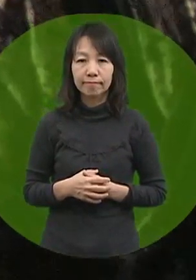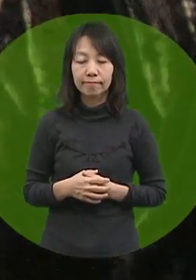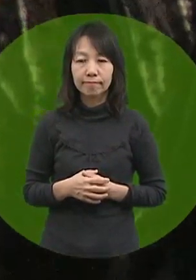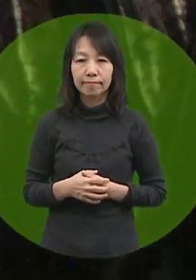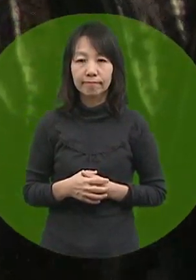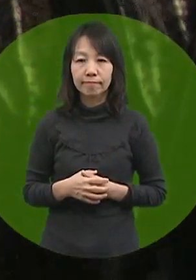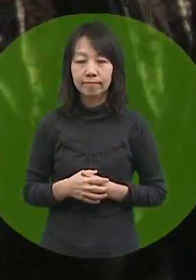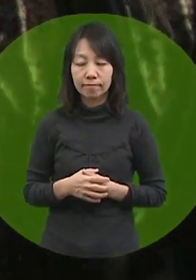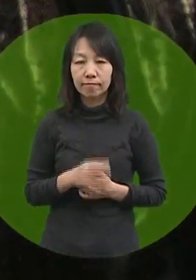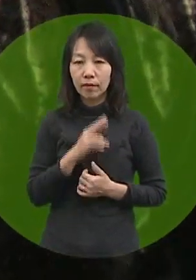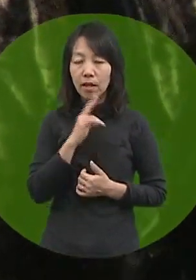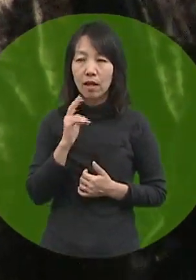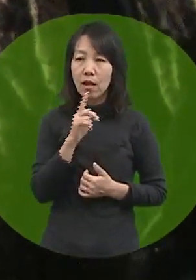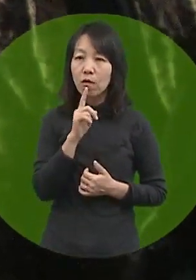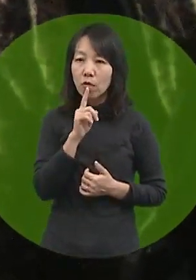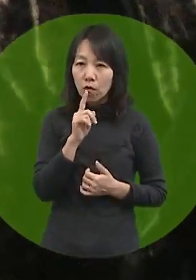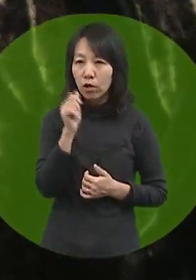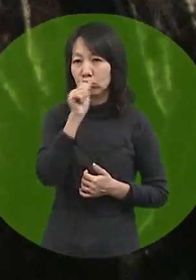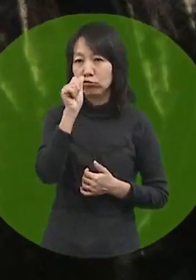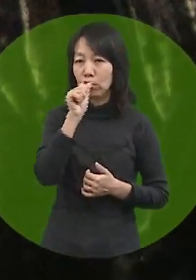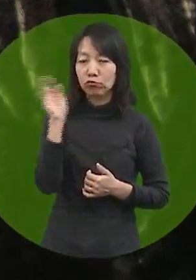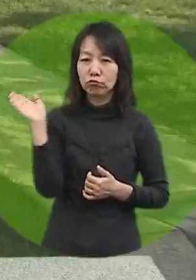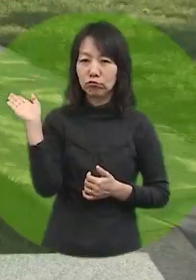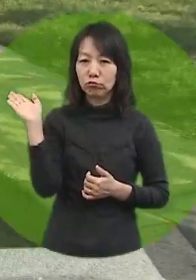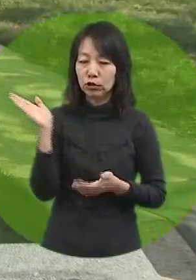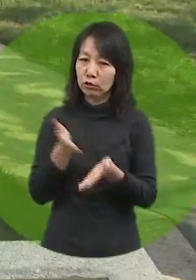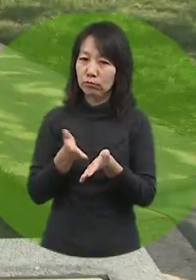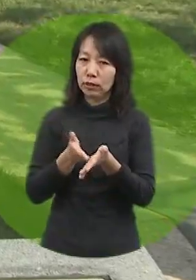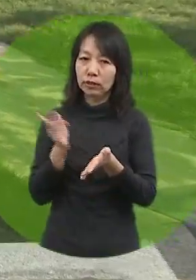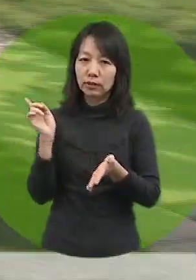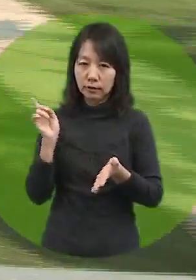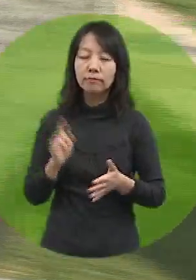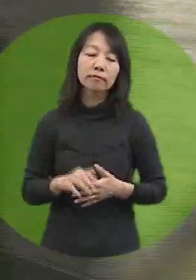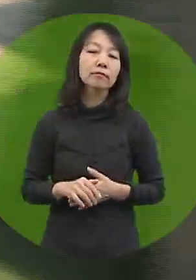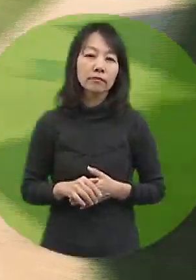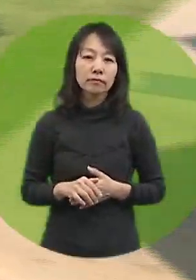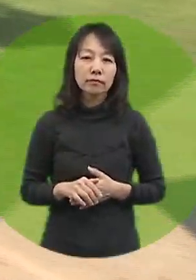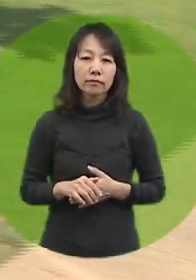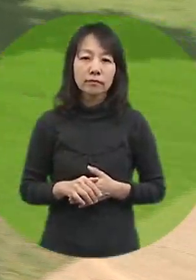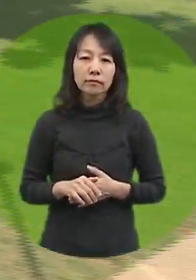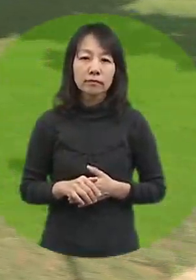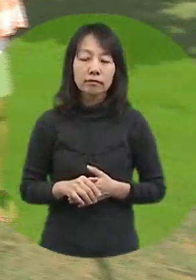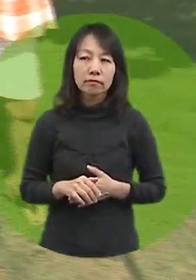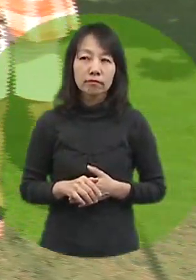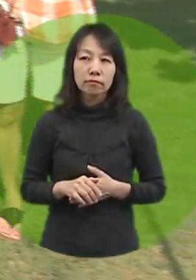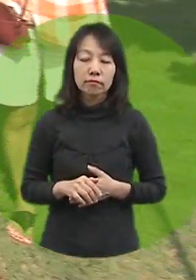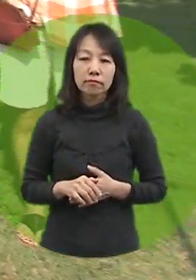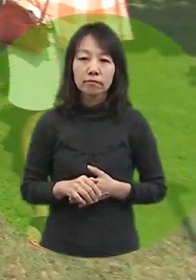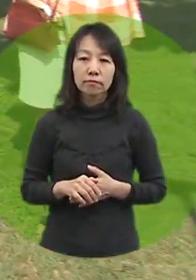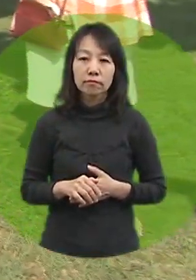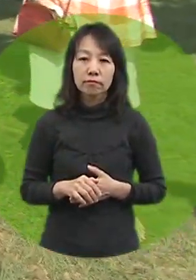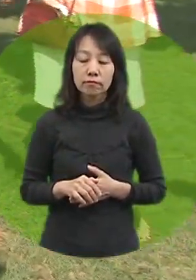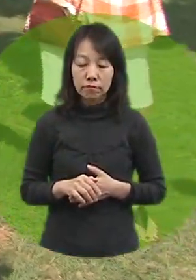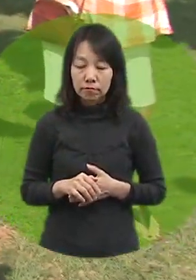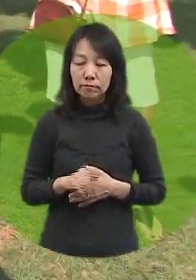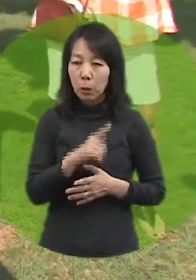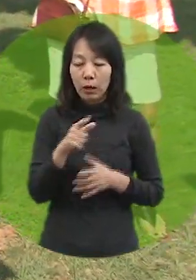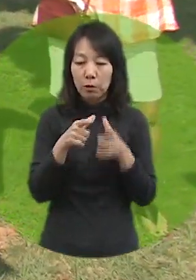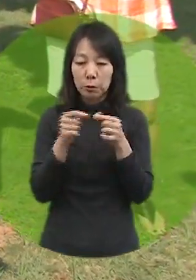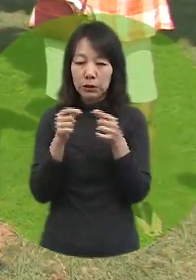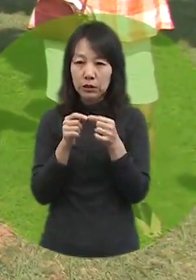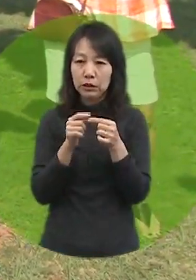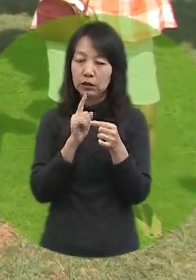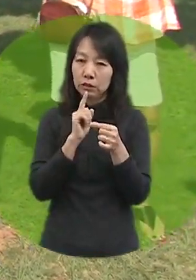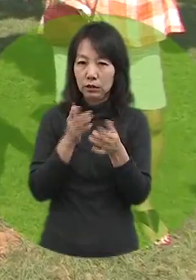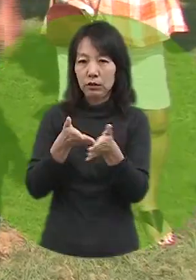He got briefed, shot US forces and Taiwan and North Korea and South